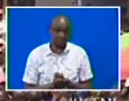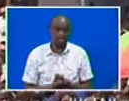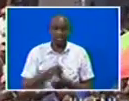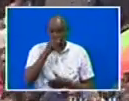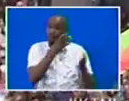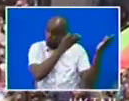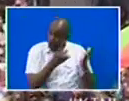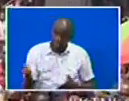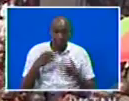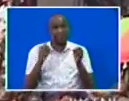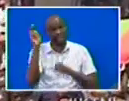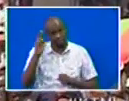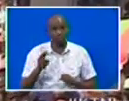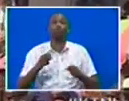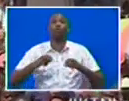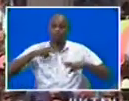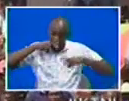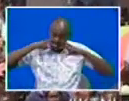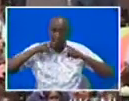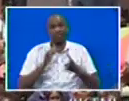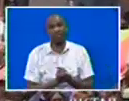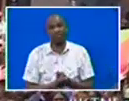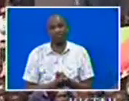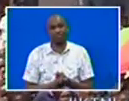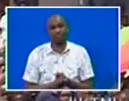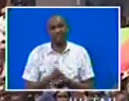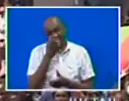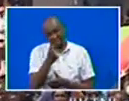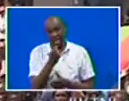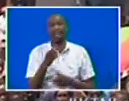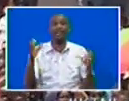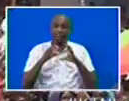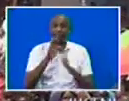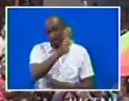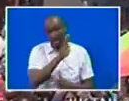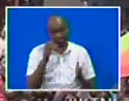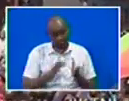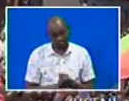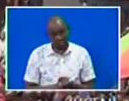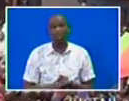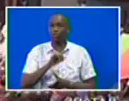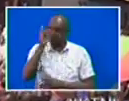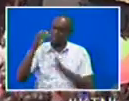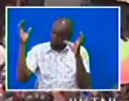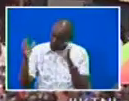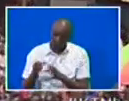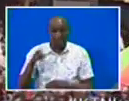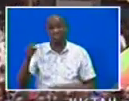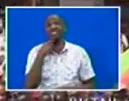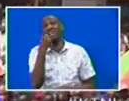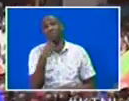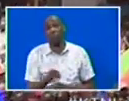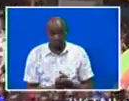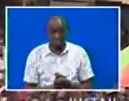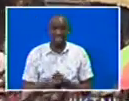wakikaribisha Uhuru kwa karamu katika headquarters ya kampuni yao. Kwa hivyo Jubilee wasiseme wanakanusha